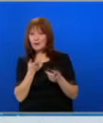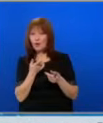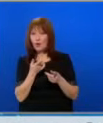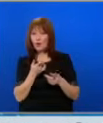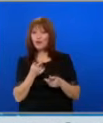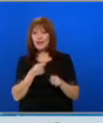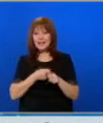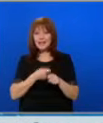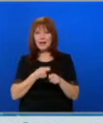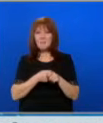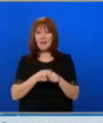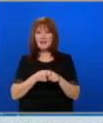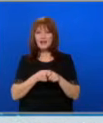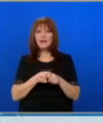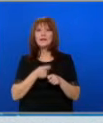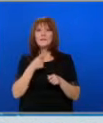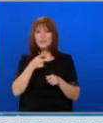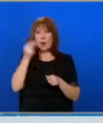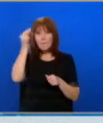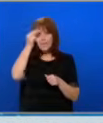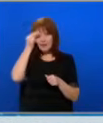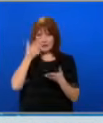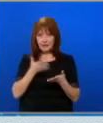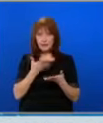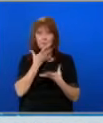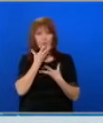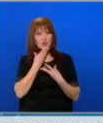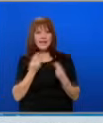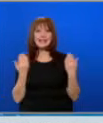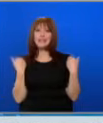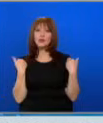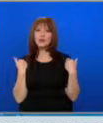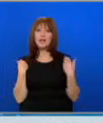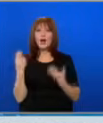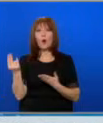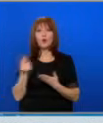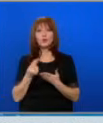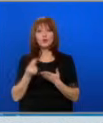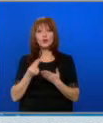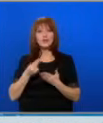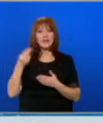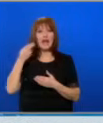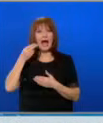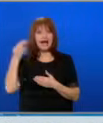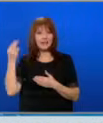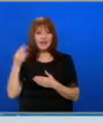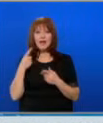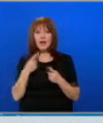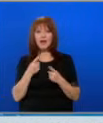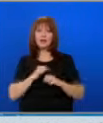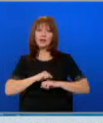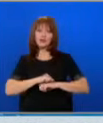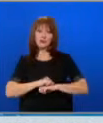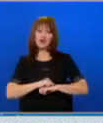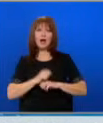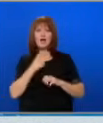на войника с вдигнат автомат Шпагин, е българин, добър познат на студентите от Художествената академия, където позирал в